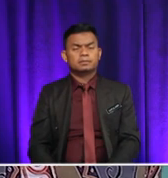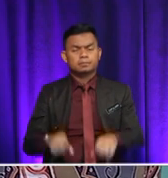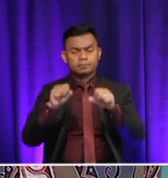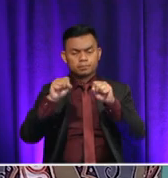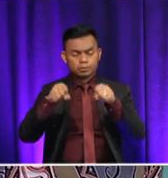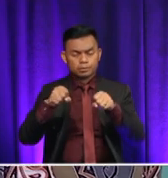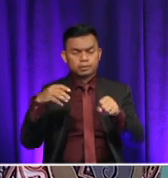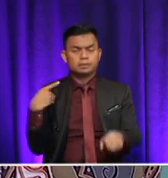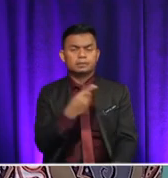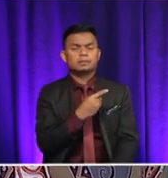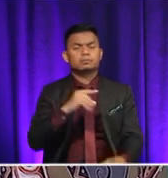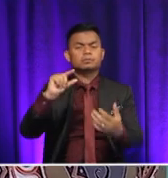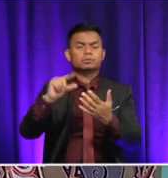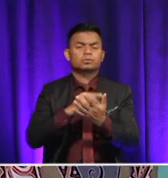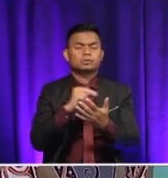dalam